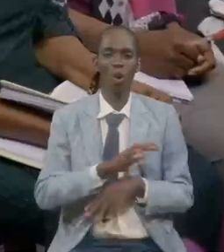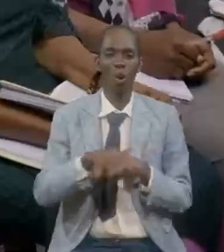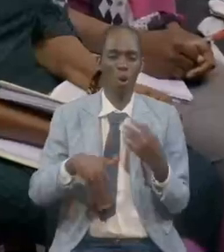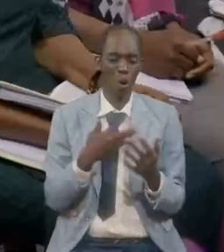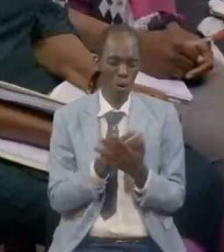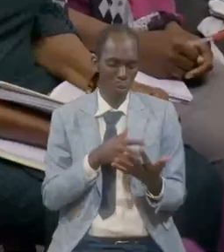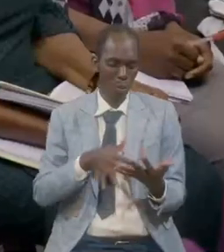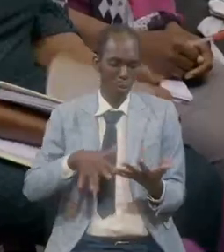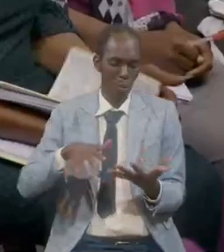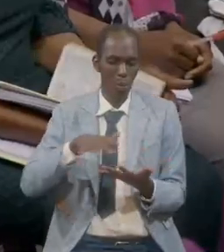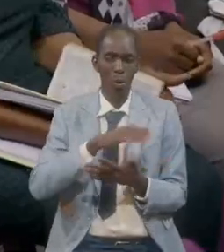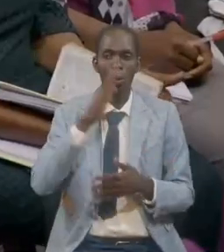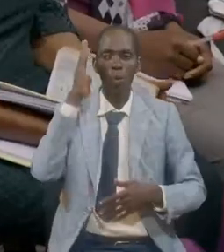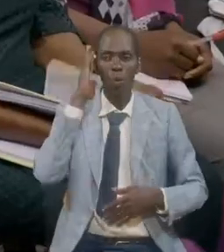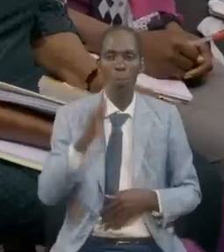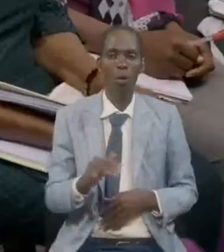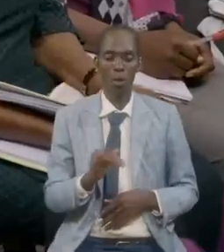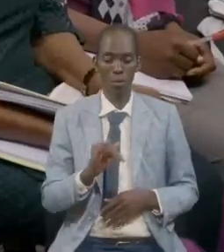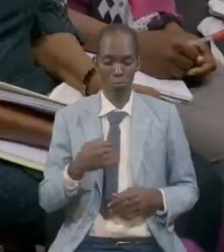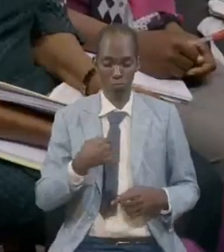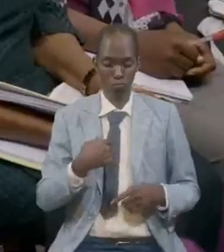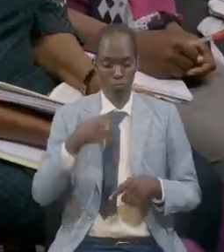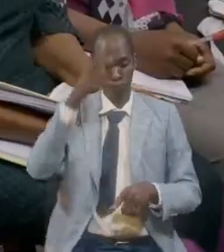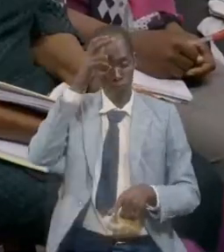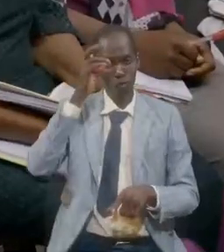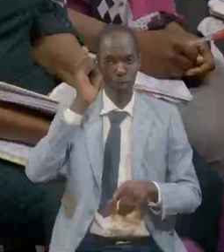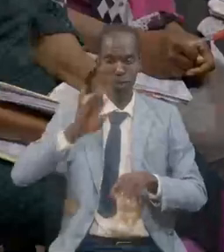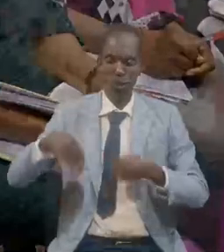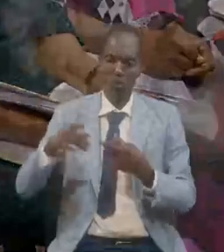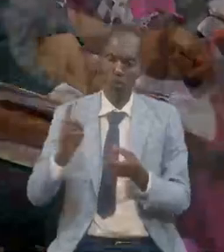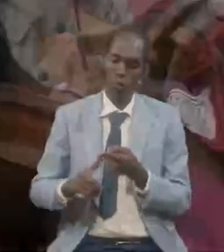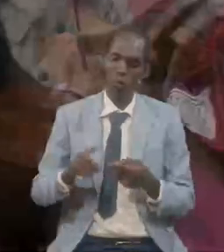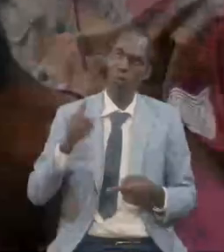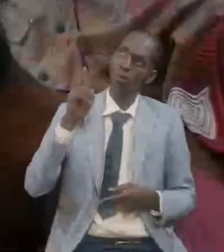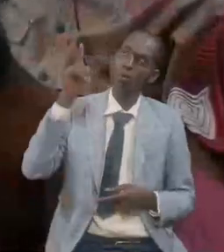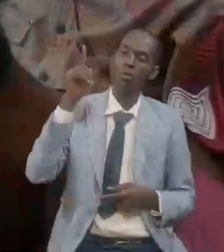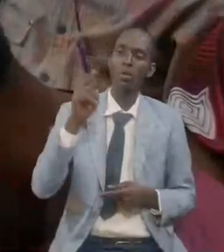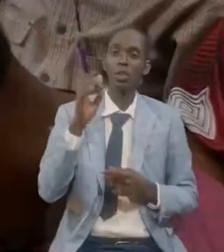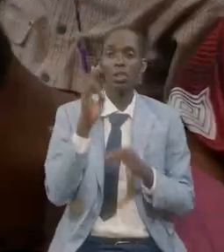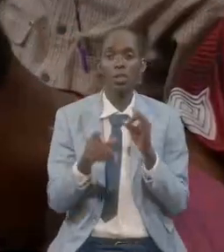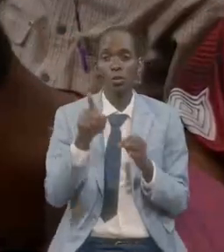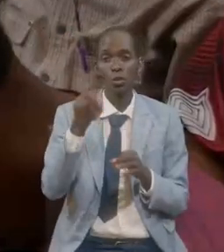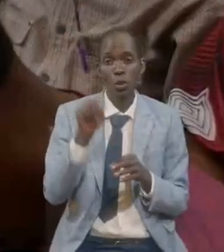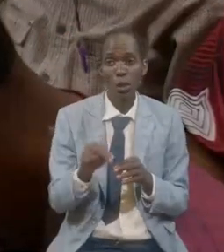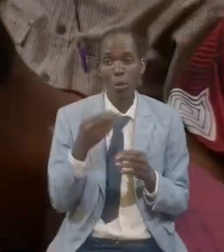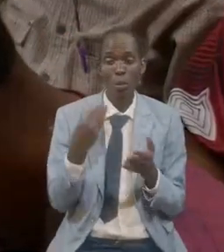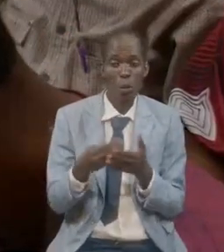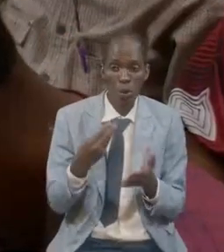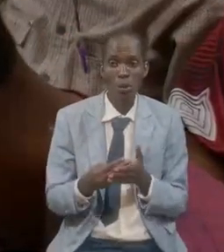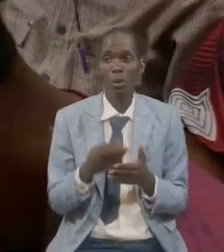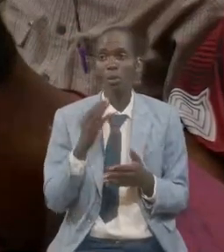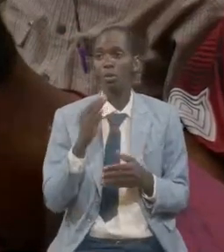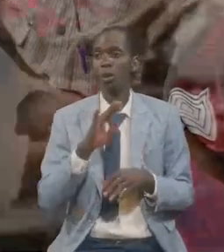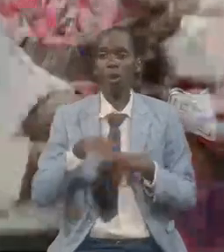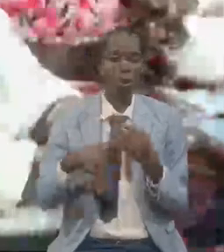toutes ces choses. » Si vous cherchez la prospérité à tout prix, l'argent à tout prix, la femme